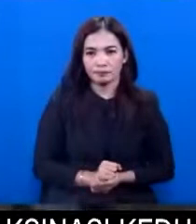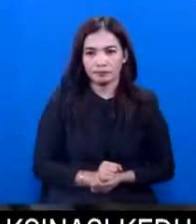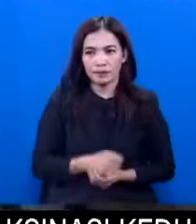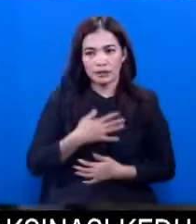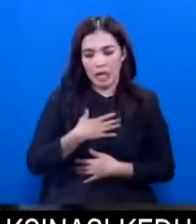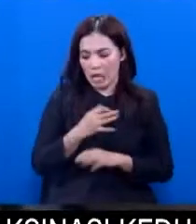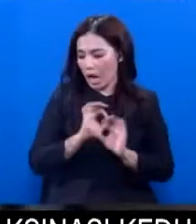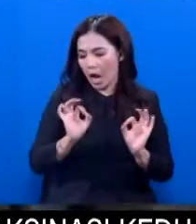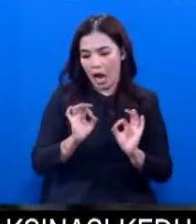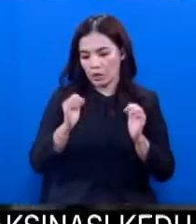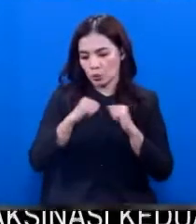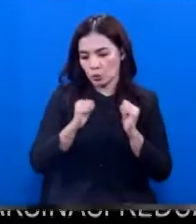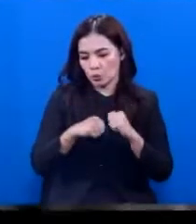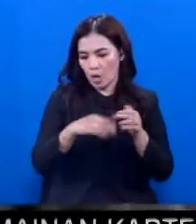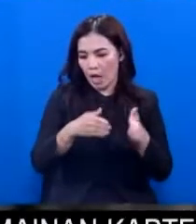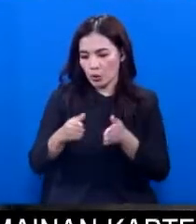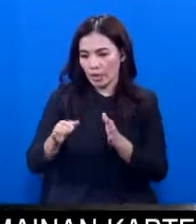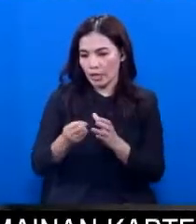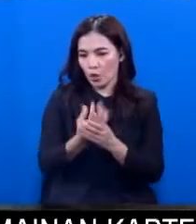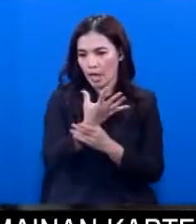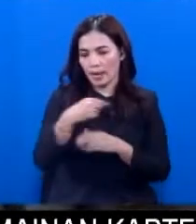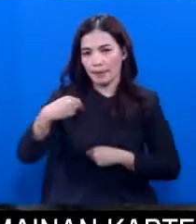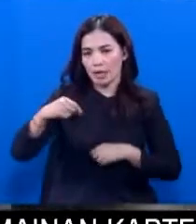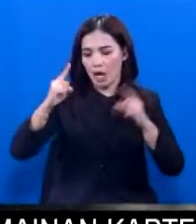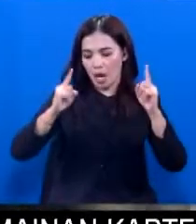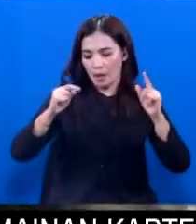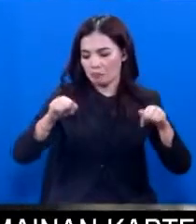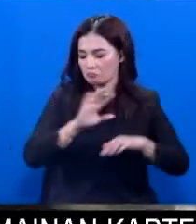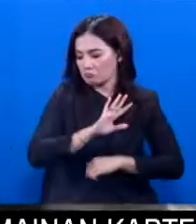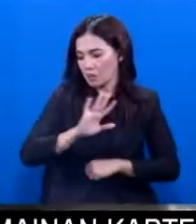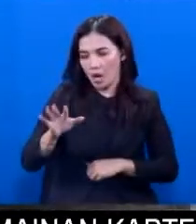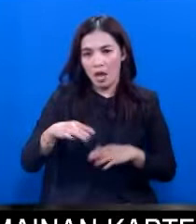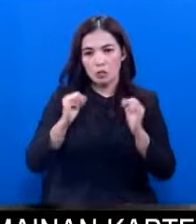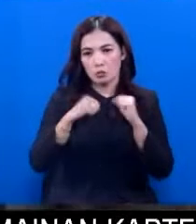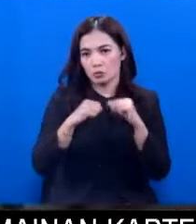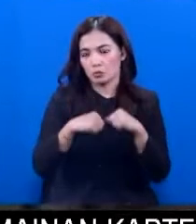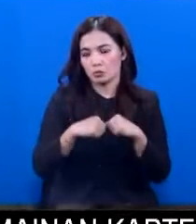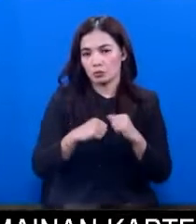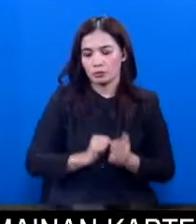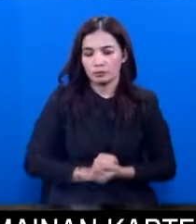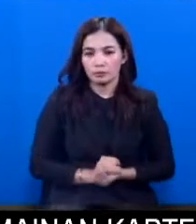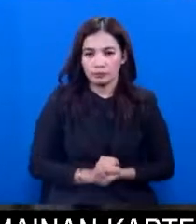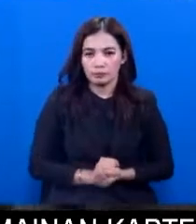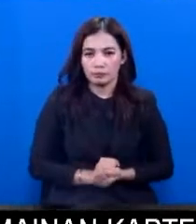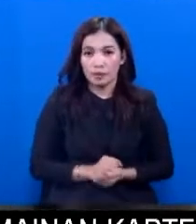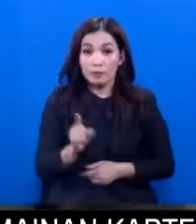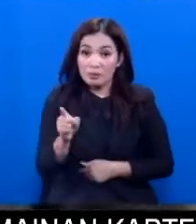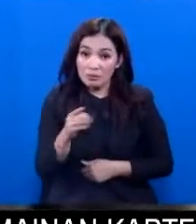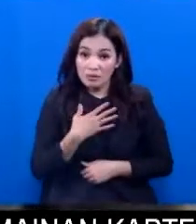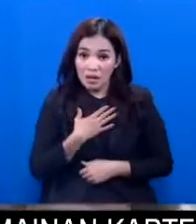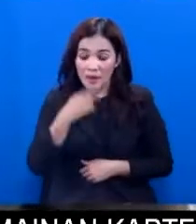Saya tidak setuju sama peraturan yang dikeluarkan oleh Kementerian Agama. Saya tidak setuju begitu. Karena saya